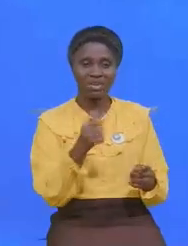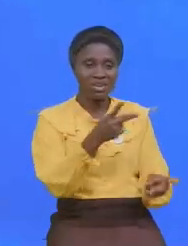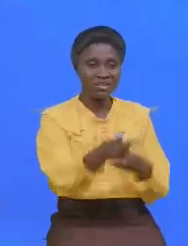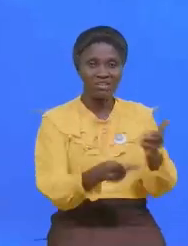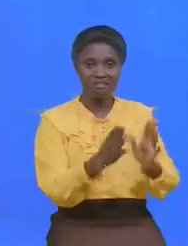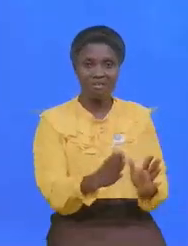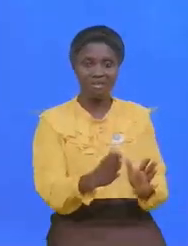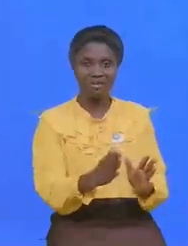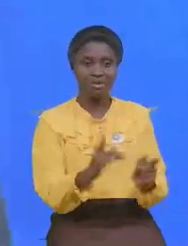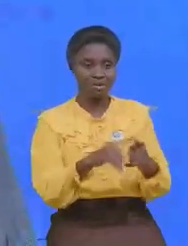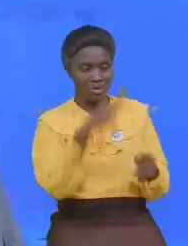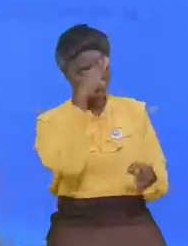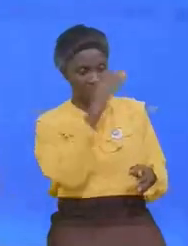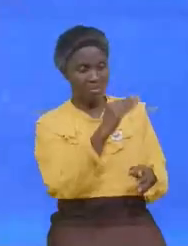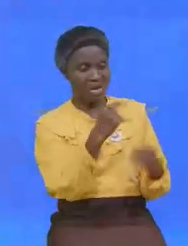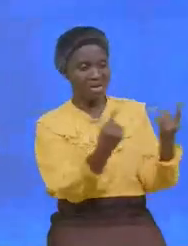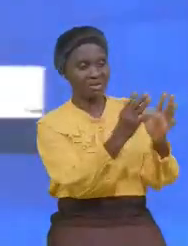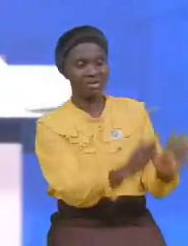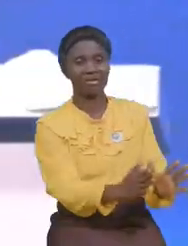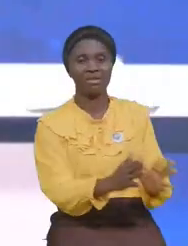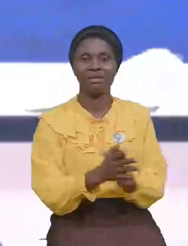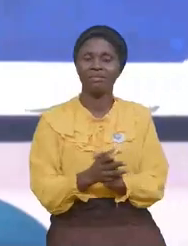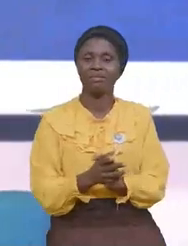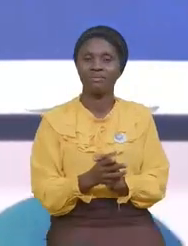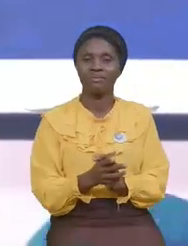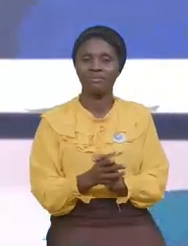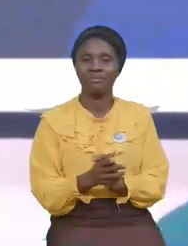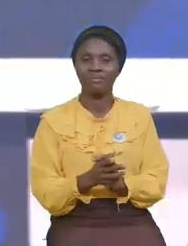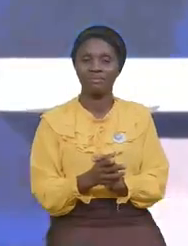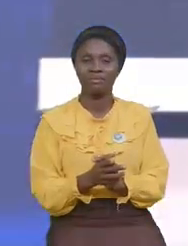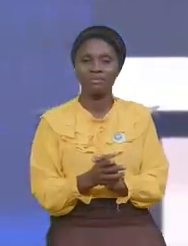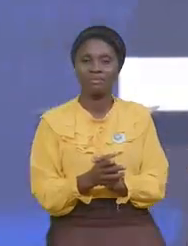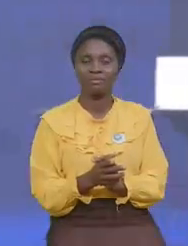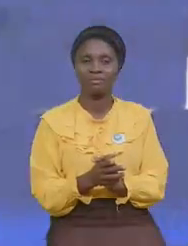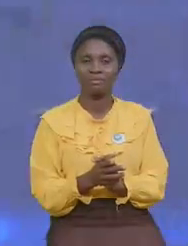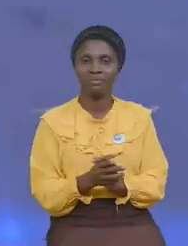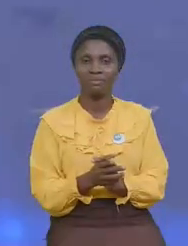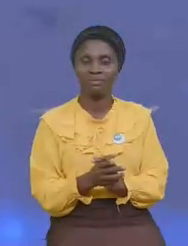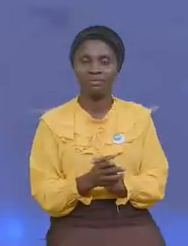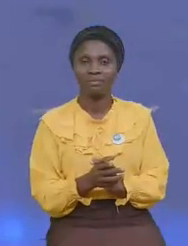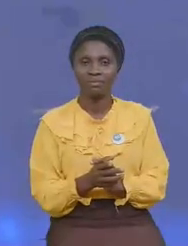il est allé loger chez un homme pécheur.